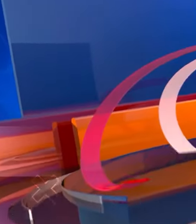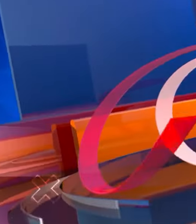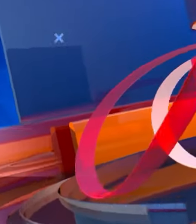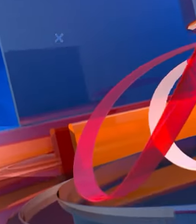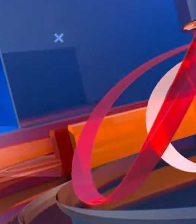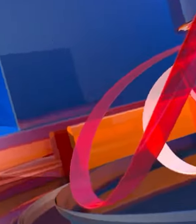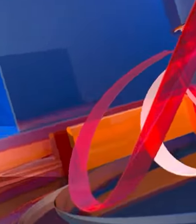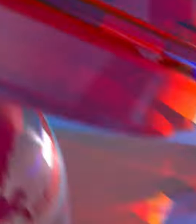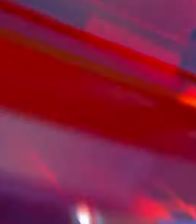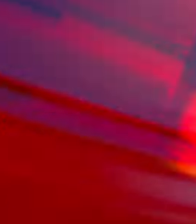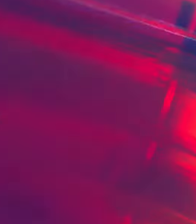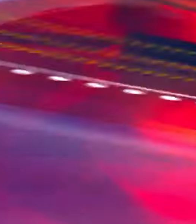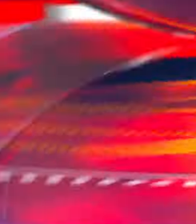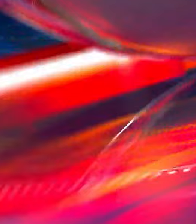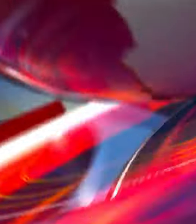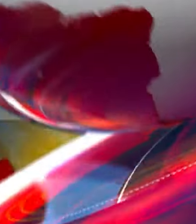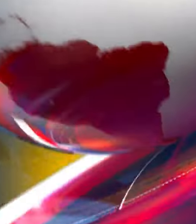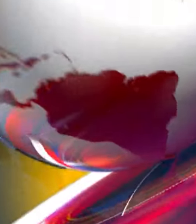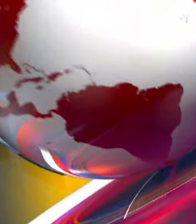नमस्कार